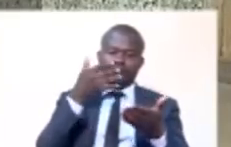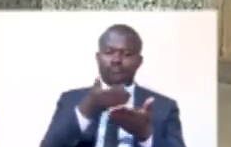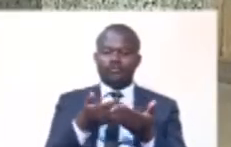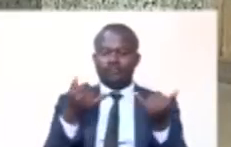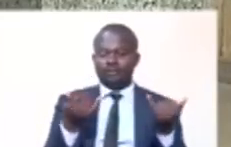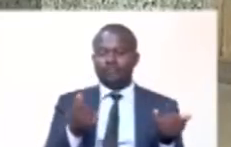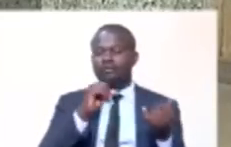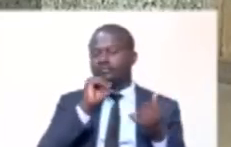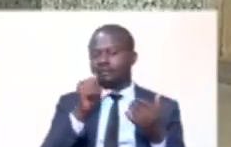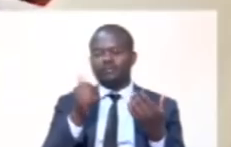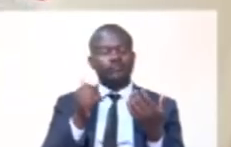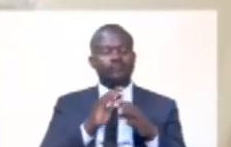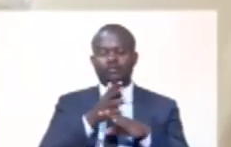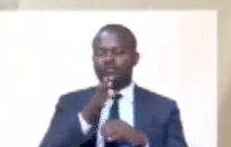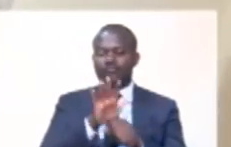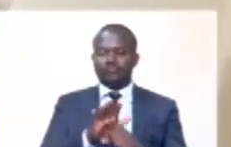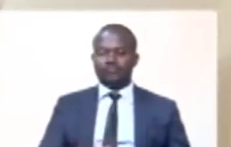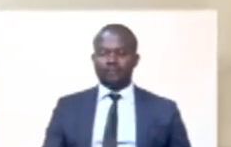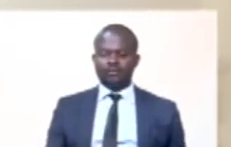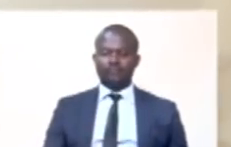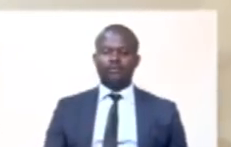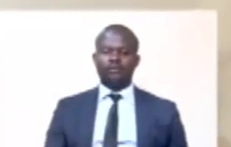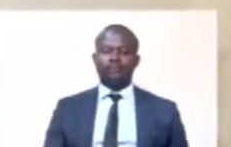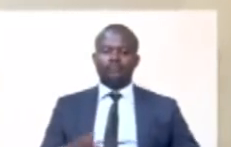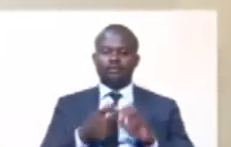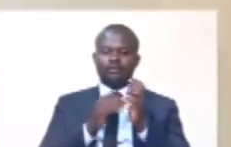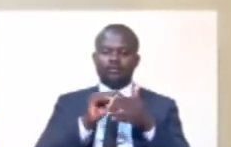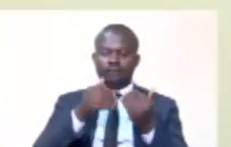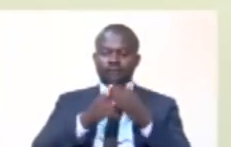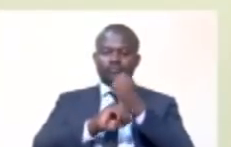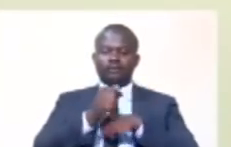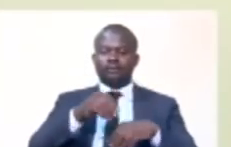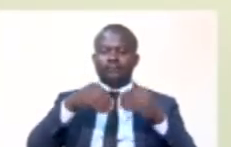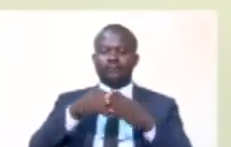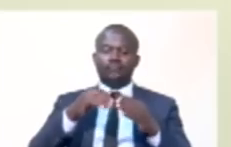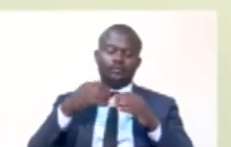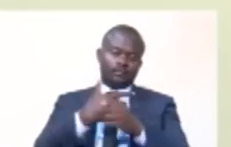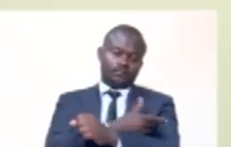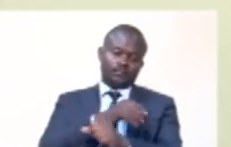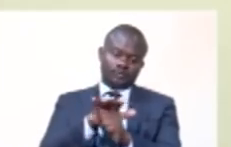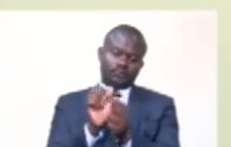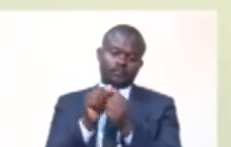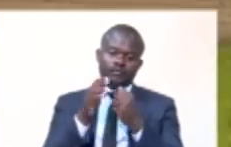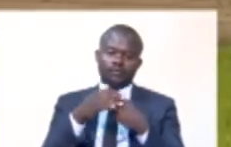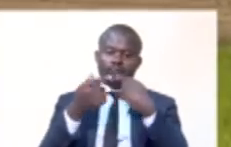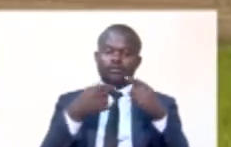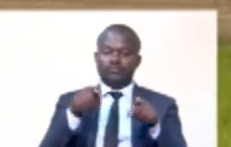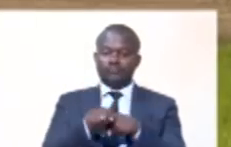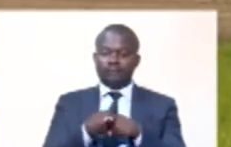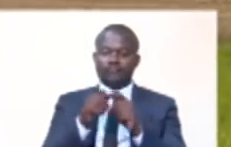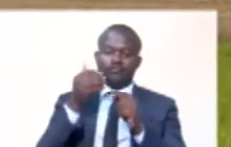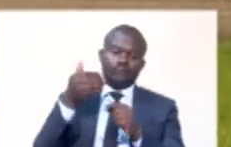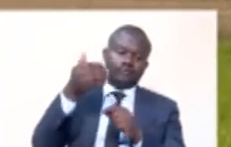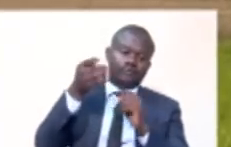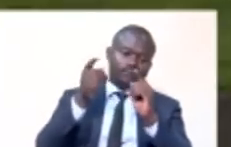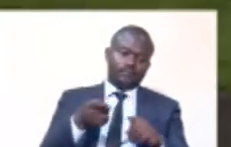ubu ntabwo turarengerwa cyane. Hagati aho ariko ibikorwa byo gutanga urukingo rwa COVID-19 nabyo byarakomezaga uko inkingo zagendaga